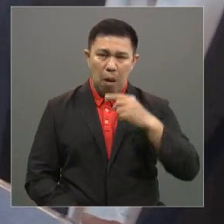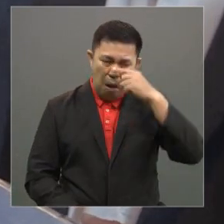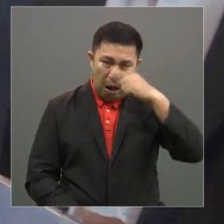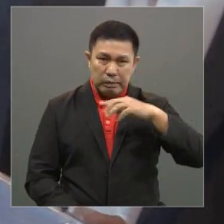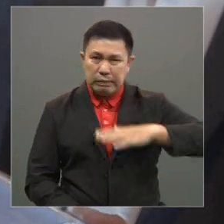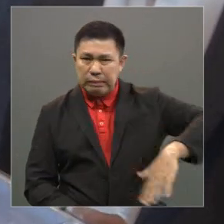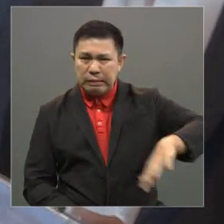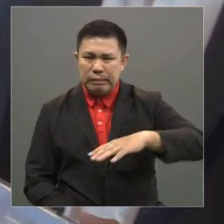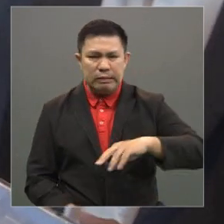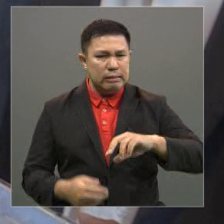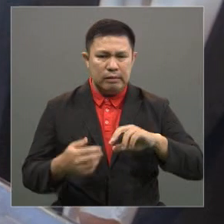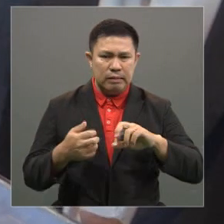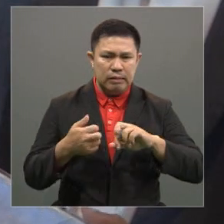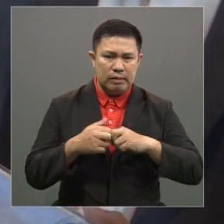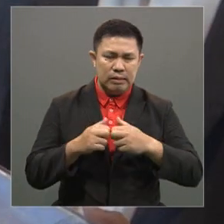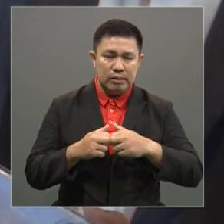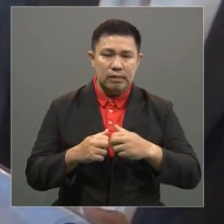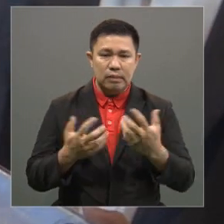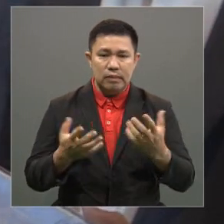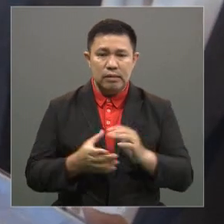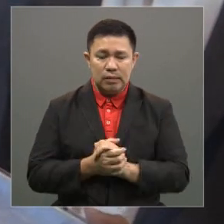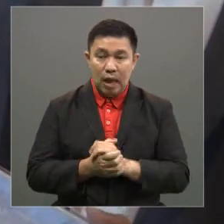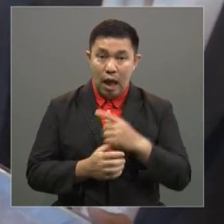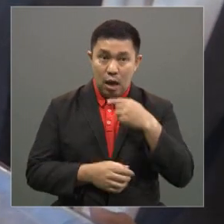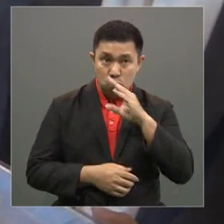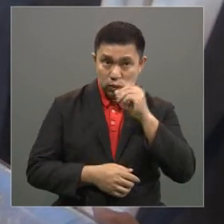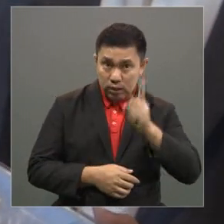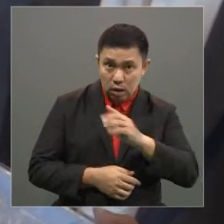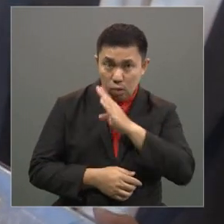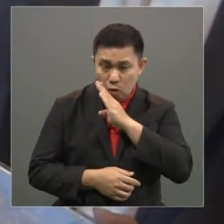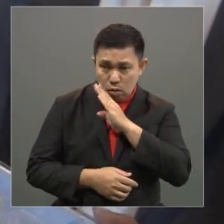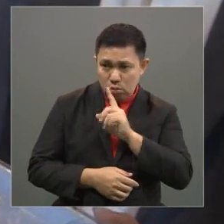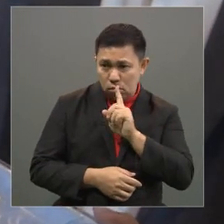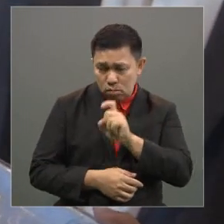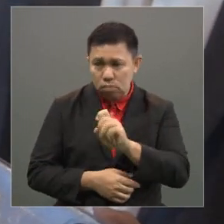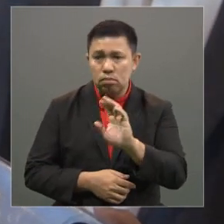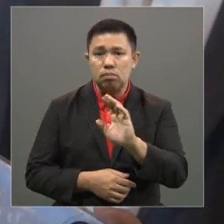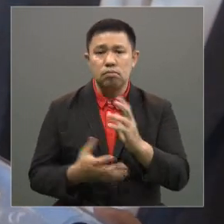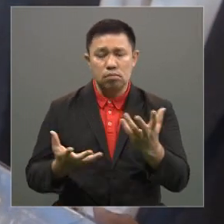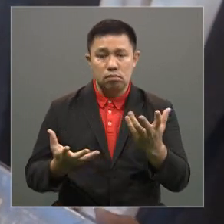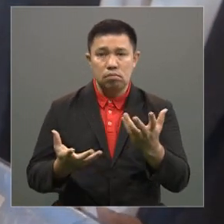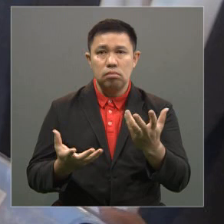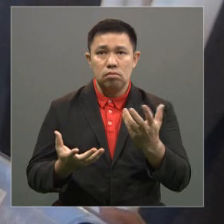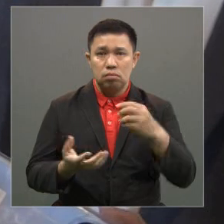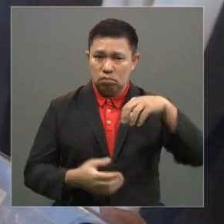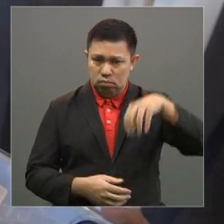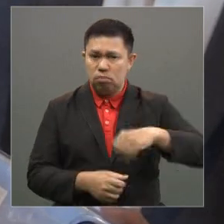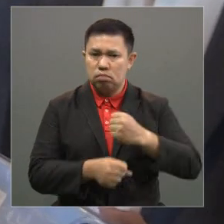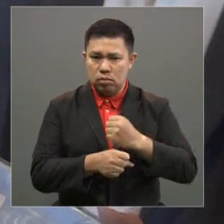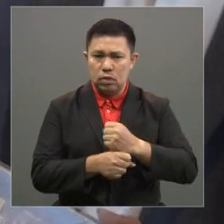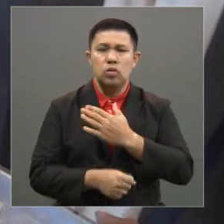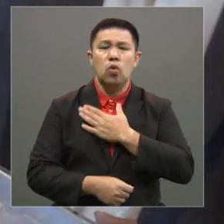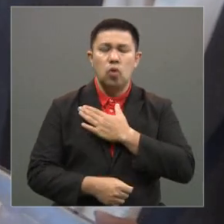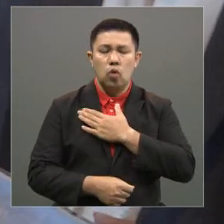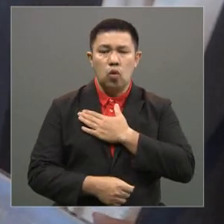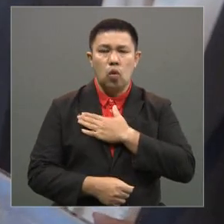โอเคเราไม่ถึงขนาดจะไปค้าฟาร์มนะกลายพูดจริงพูดโกหกแต่ในบางส่วนองค์กรอาจจะต้องรักษาสิทธิ์